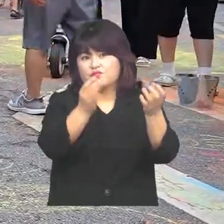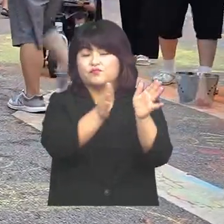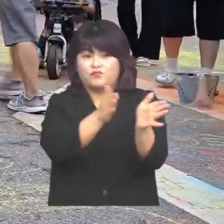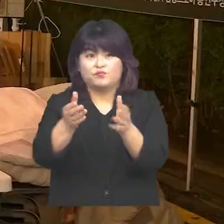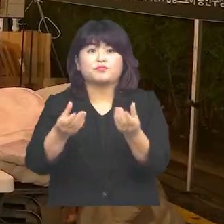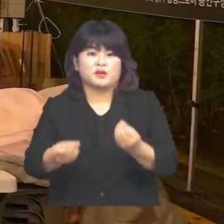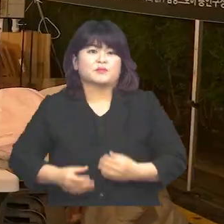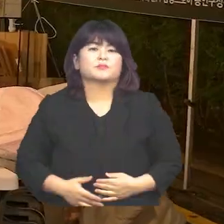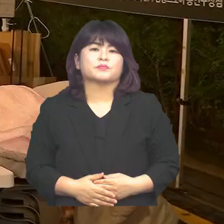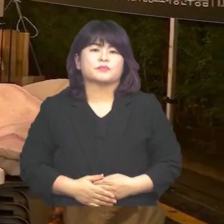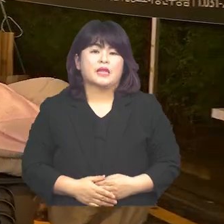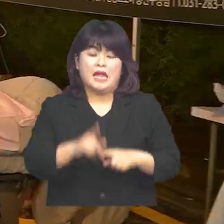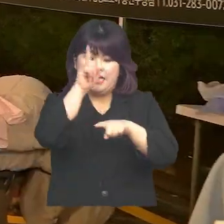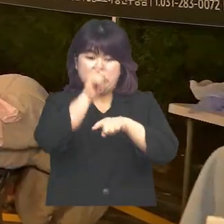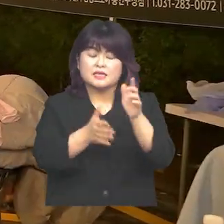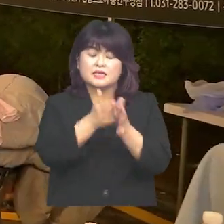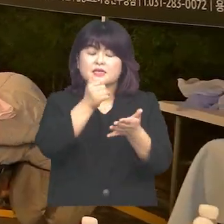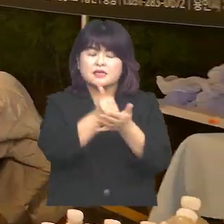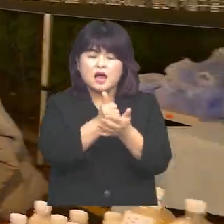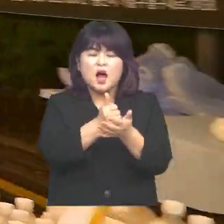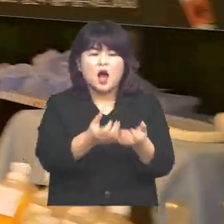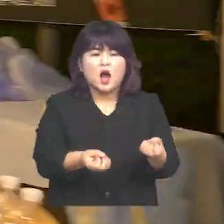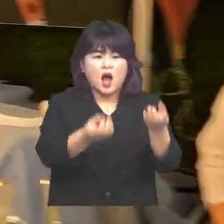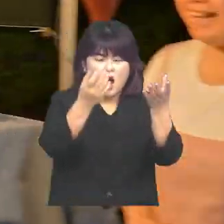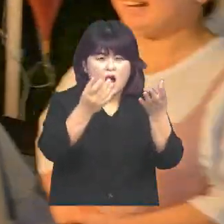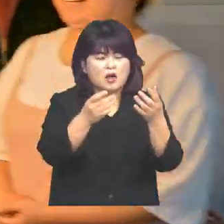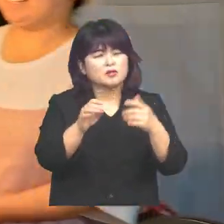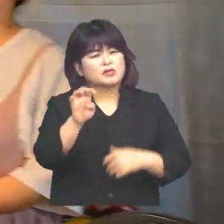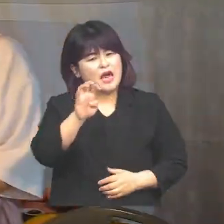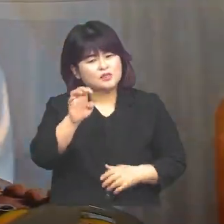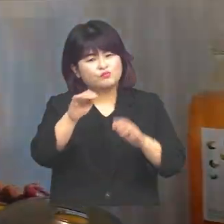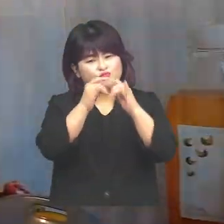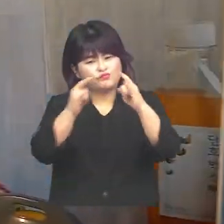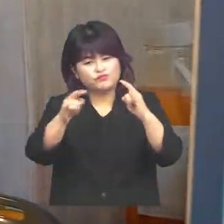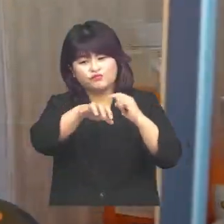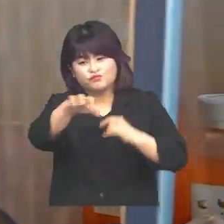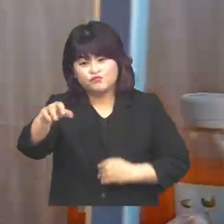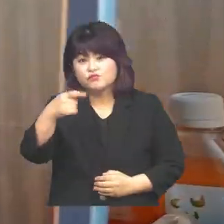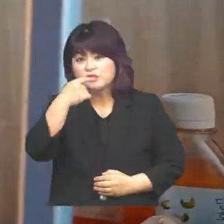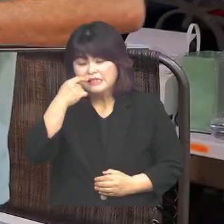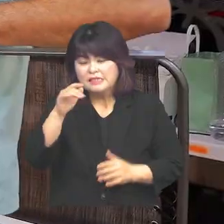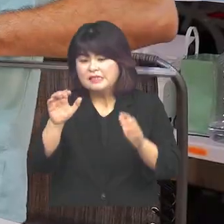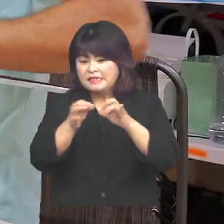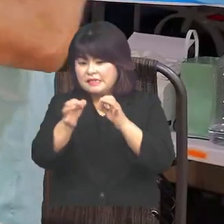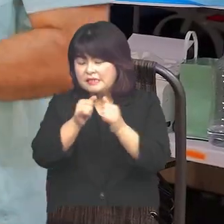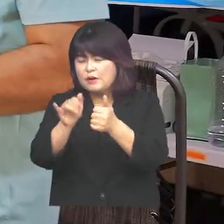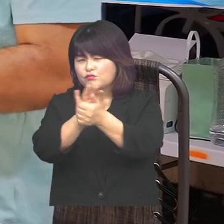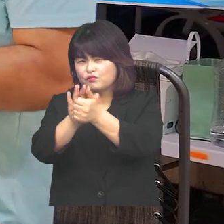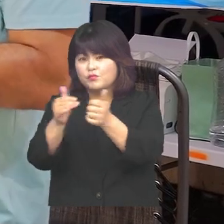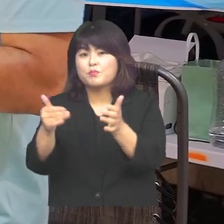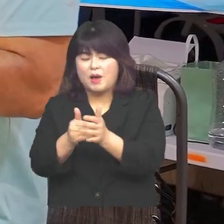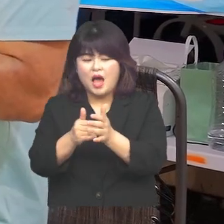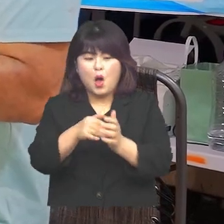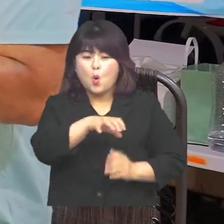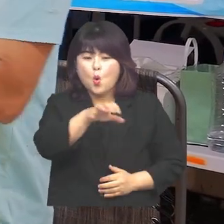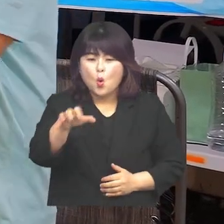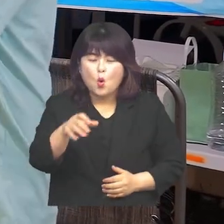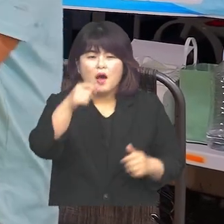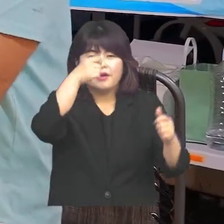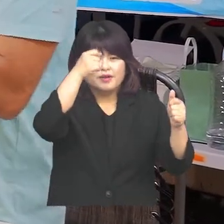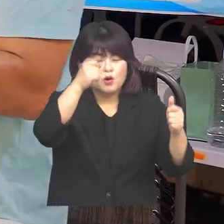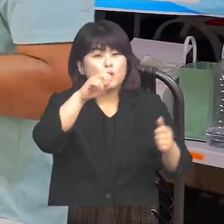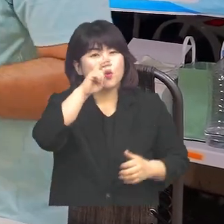지원하며 마련한 축제입니다. 이 시장은 행사장에 설치된 40여 개의 부스를 돌며 상인들을 격려하고